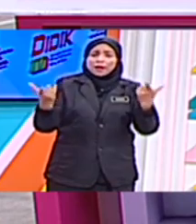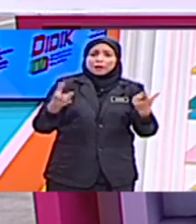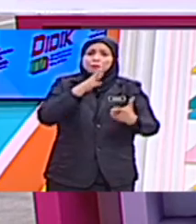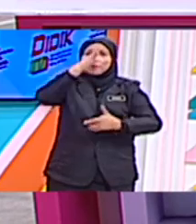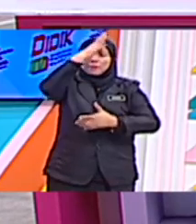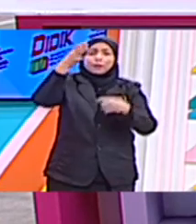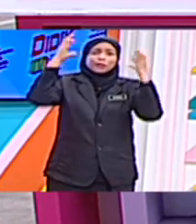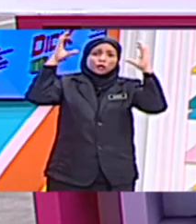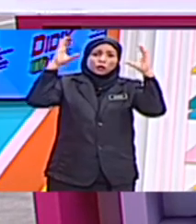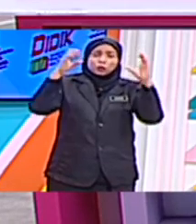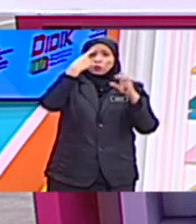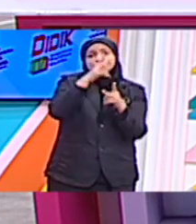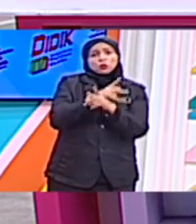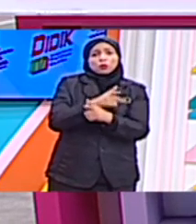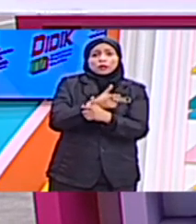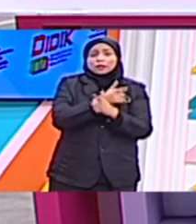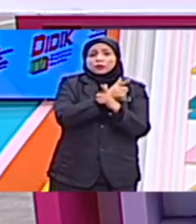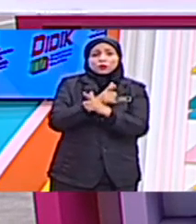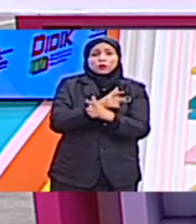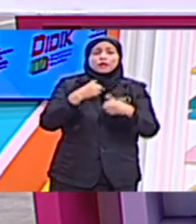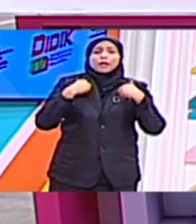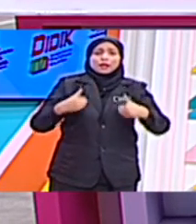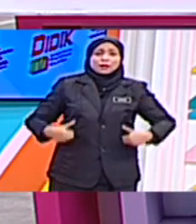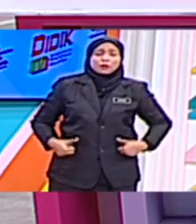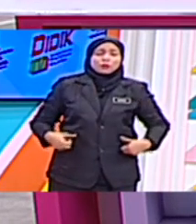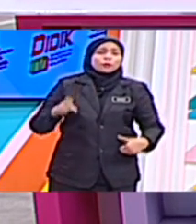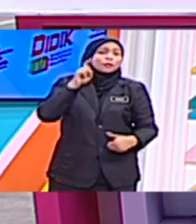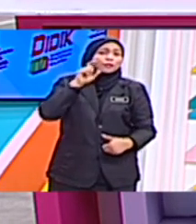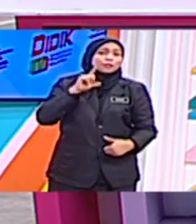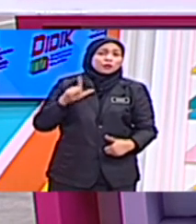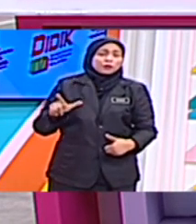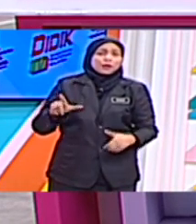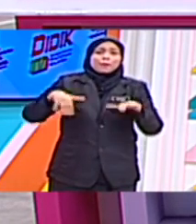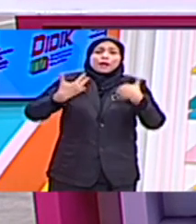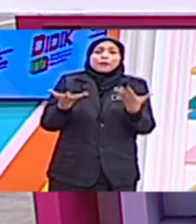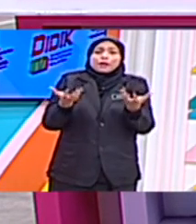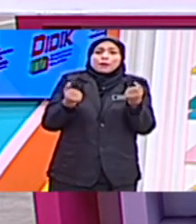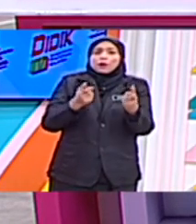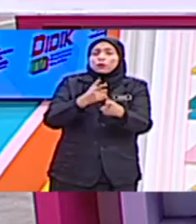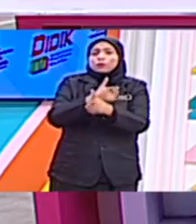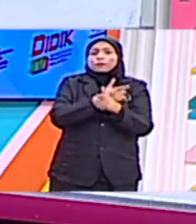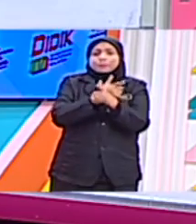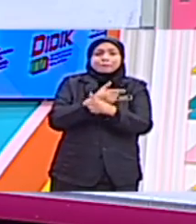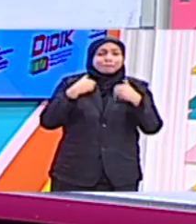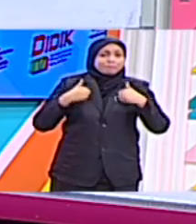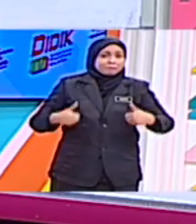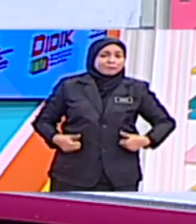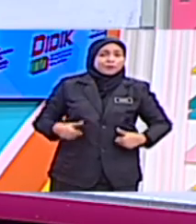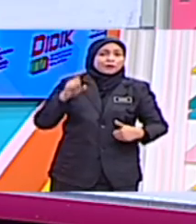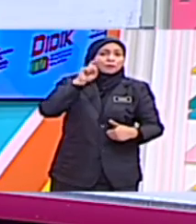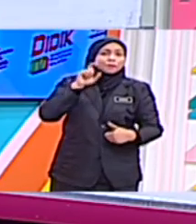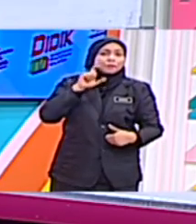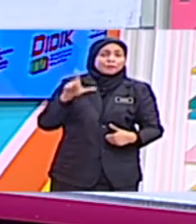orang bersama dengan kita. Okay. Jadi kita kena belajar sendiri, murid-murid kena belajar sendiri bagaimana cara nak melindungi anggota seksual.